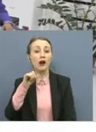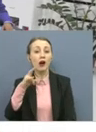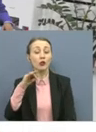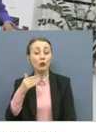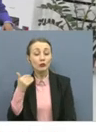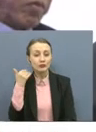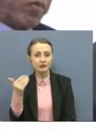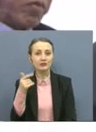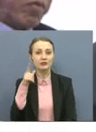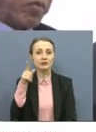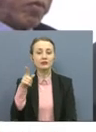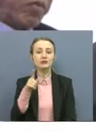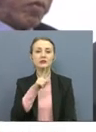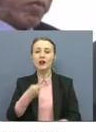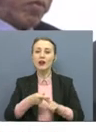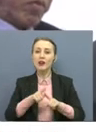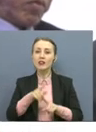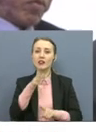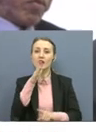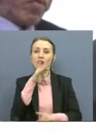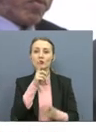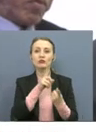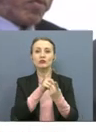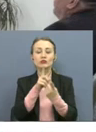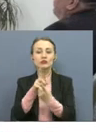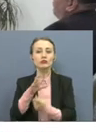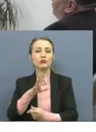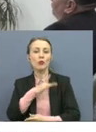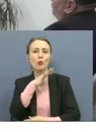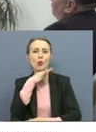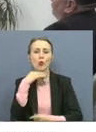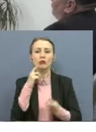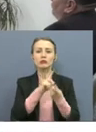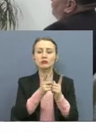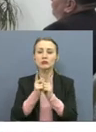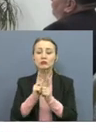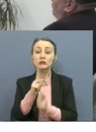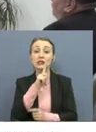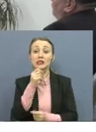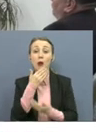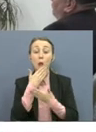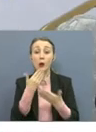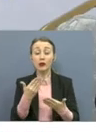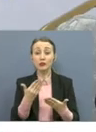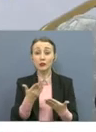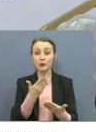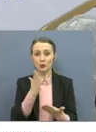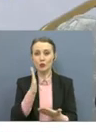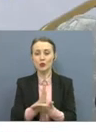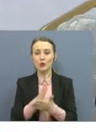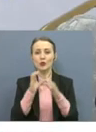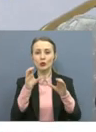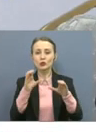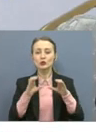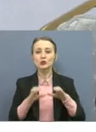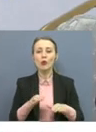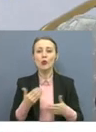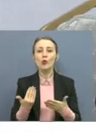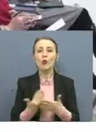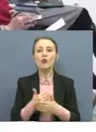көптеген өзгерістер орын алған. Университет ұжымы үшін педагог мәртебесі туралы заңның қабылданғаны өте маңызды. Өйткені бұл білім ордасы